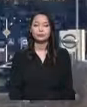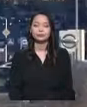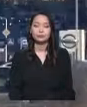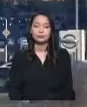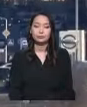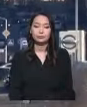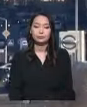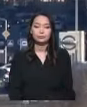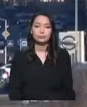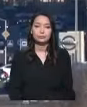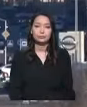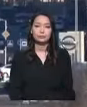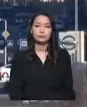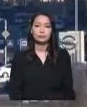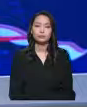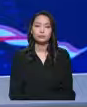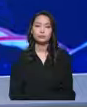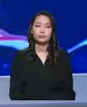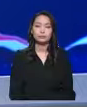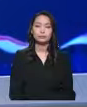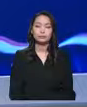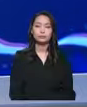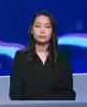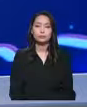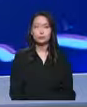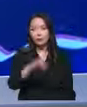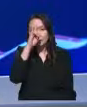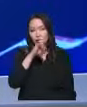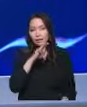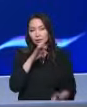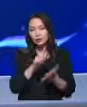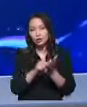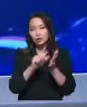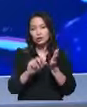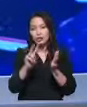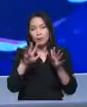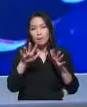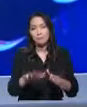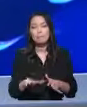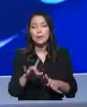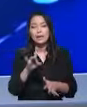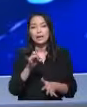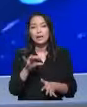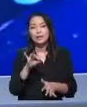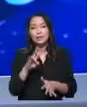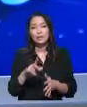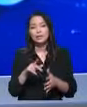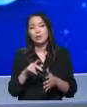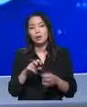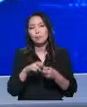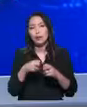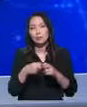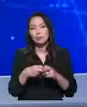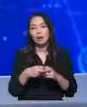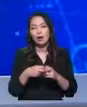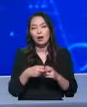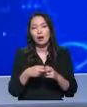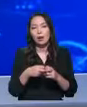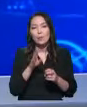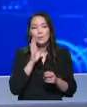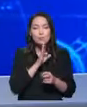Астана Таймс, из Караганды. Казахстан занял 62-е место в рейтинге глобального гендерного индекса. Об этом